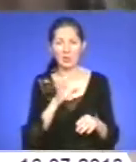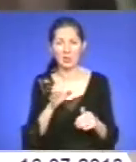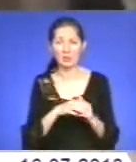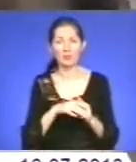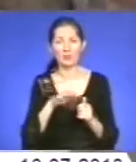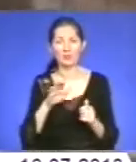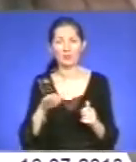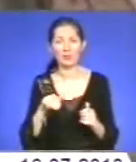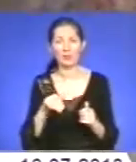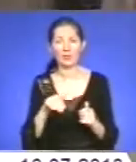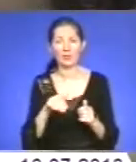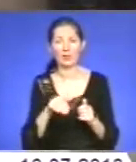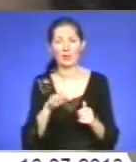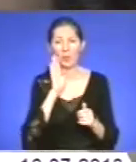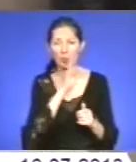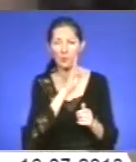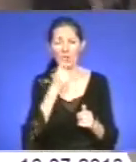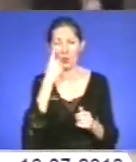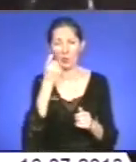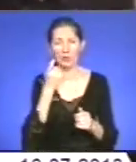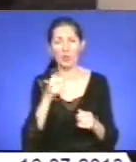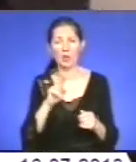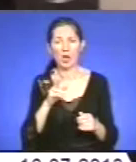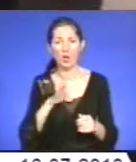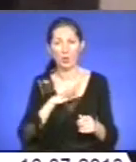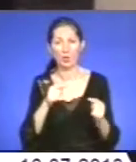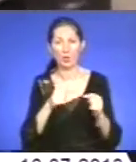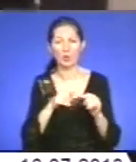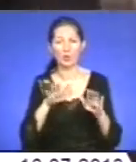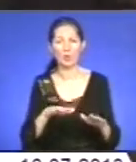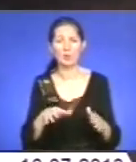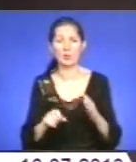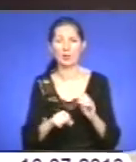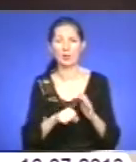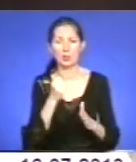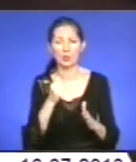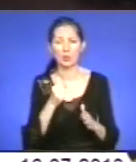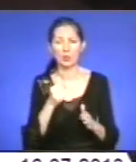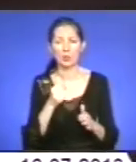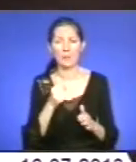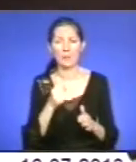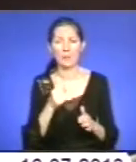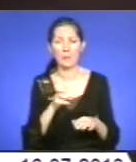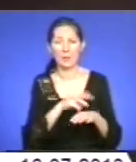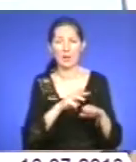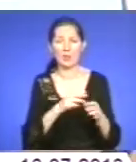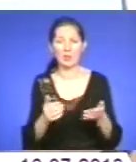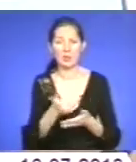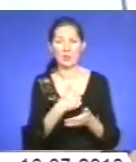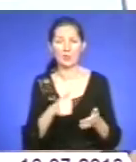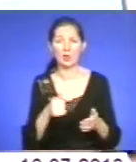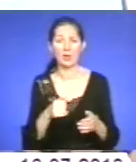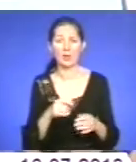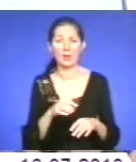подій повідомила правоохоронцям мати загиблої дитини. На місці злочину фахівці слідчо-оперативної групи зібрали речові докази. Цього